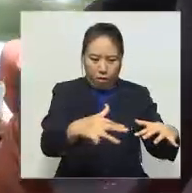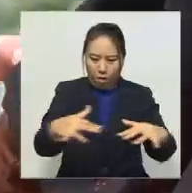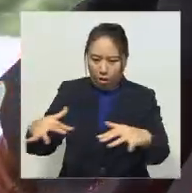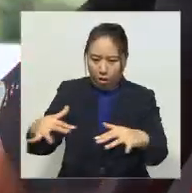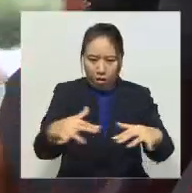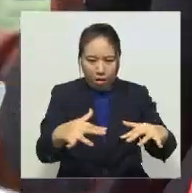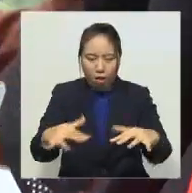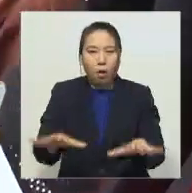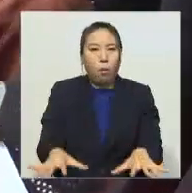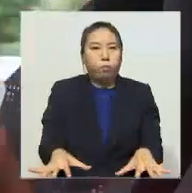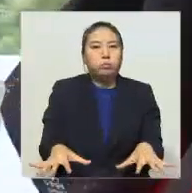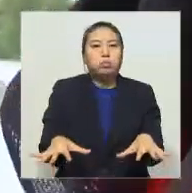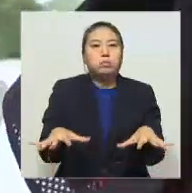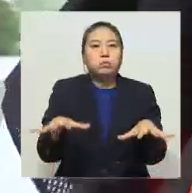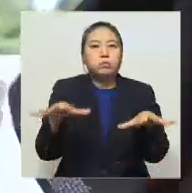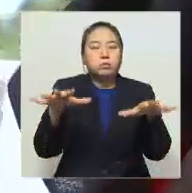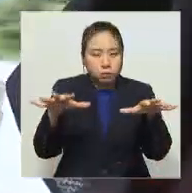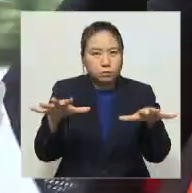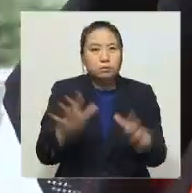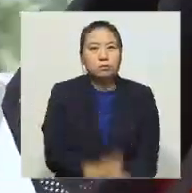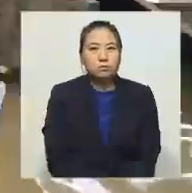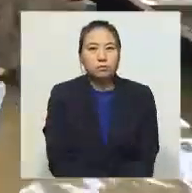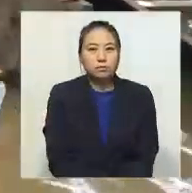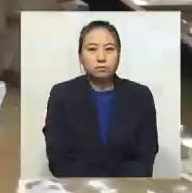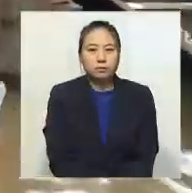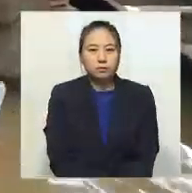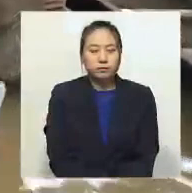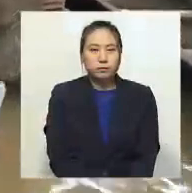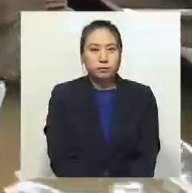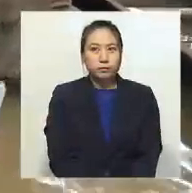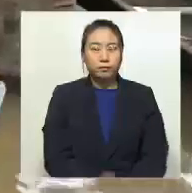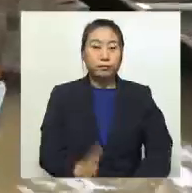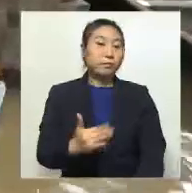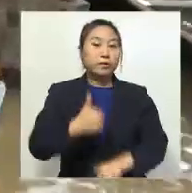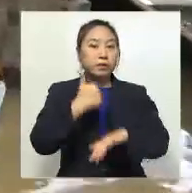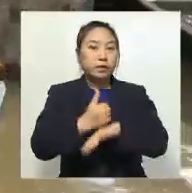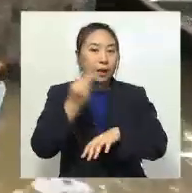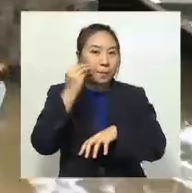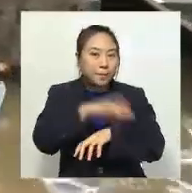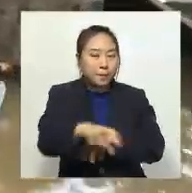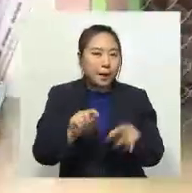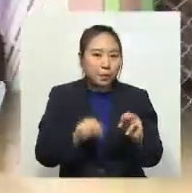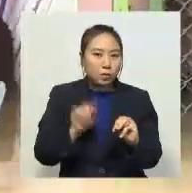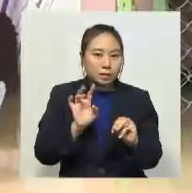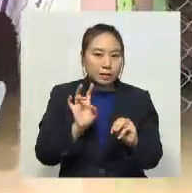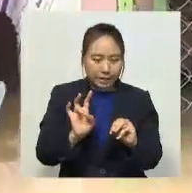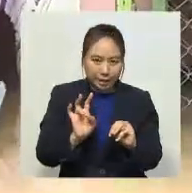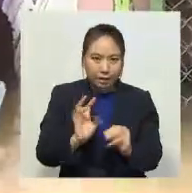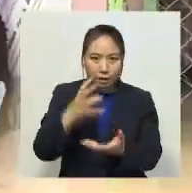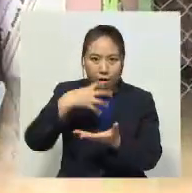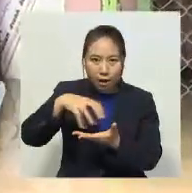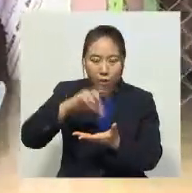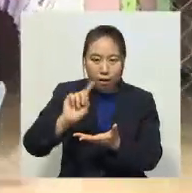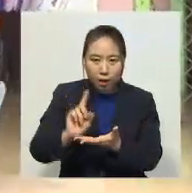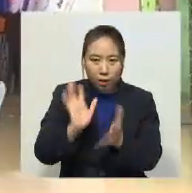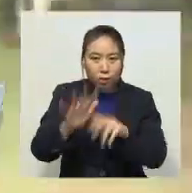ได้น้ำก็เอ่อขึ้นท่วมชาวบ้านนะครับ ขณะที่ผู้ใหญ่บ้านหมู่7ตำบลโคกกม่วงอำเภอโพนทองให้ข้อมูลว่า